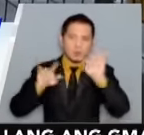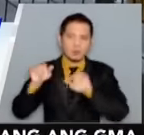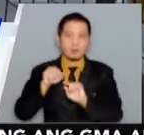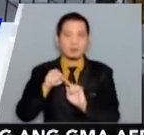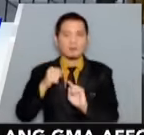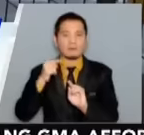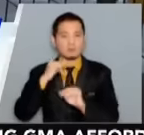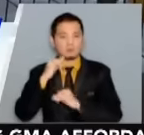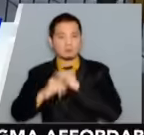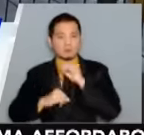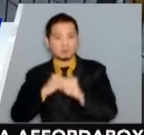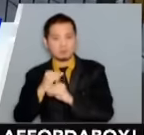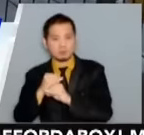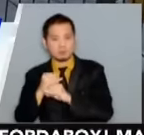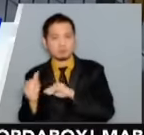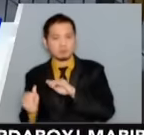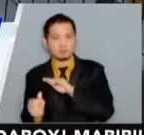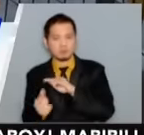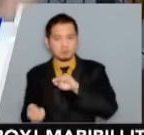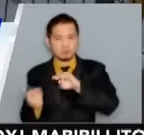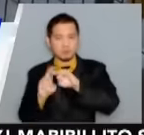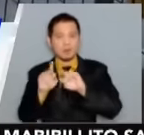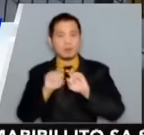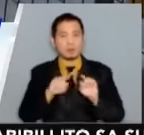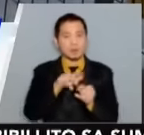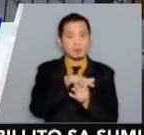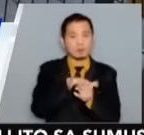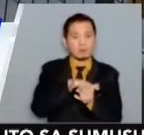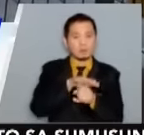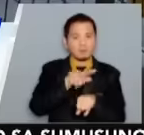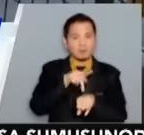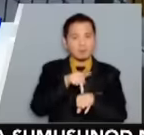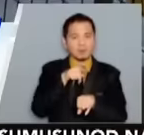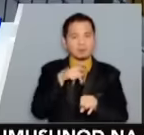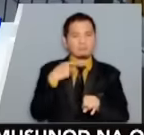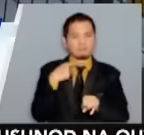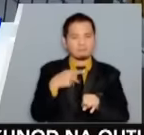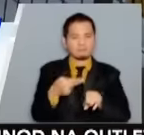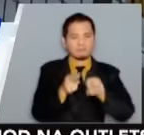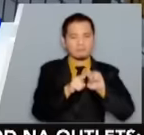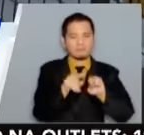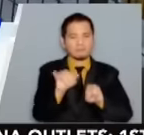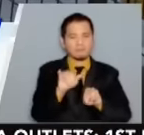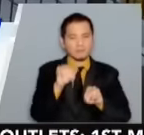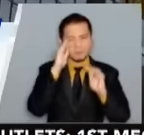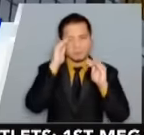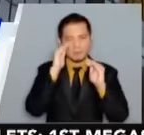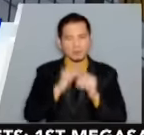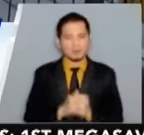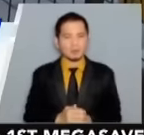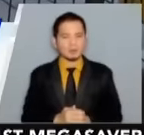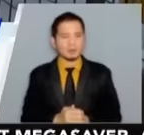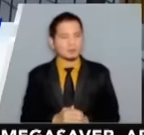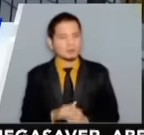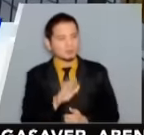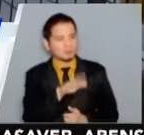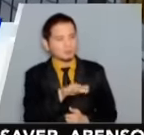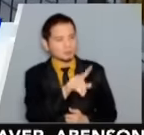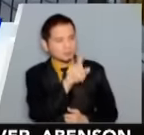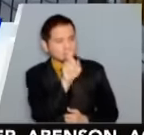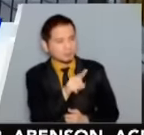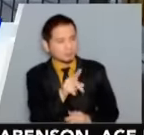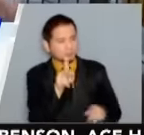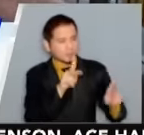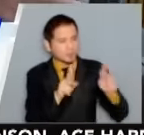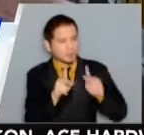na rin po natin by weekend, mag-umpisa na yan. Okay. Siguro naman, so, sa mga dito sa maiiwan sa Metro Manila, ano na lang ho siguro